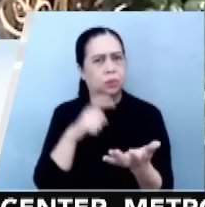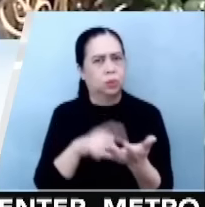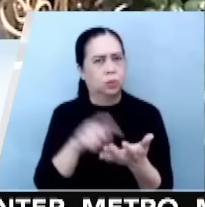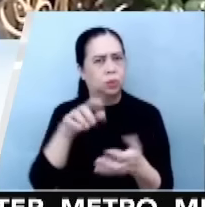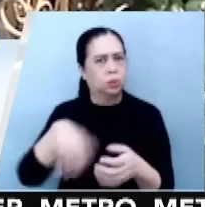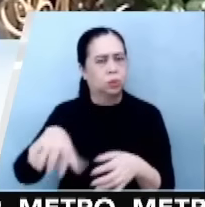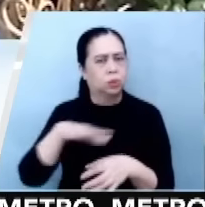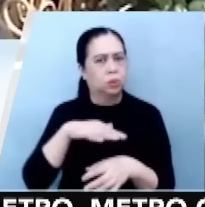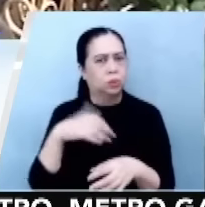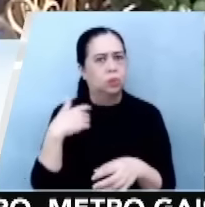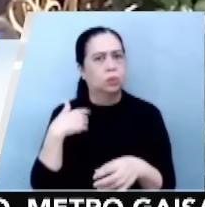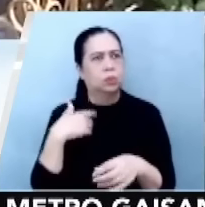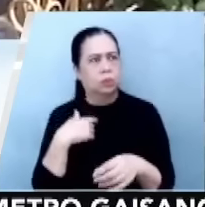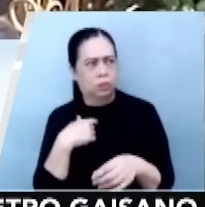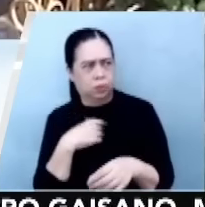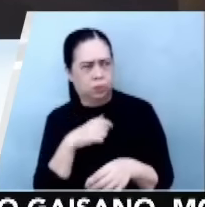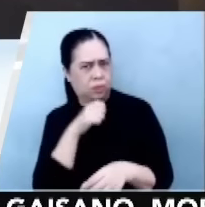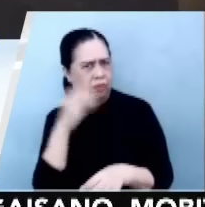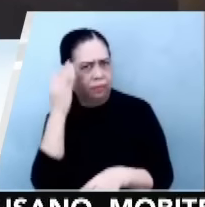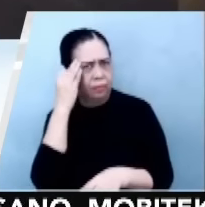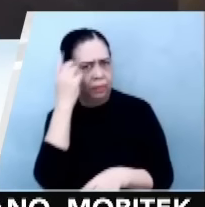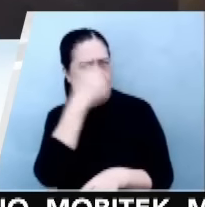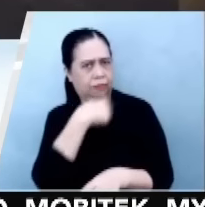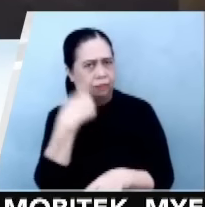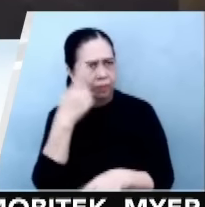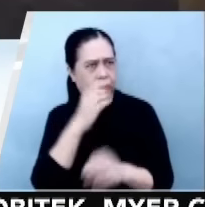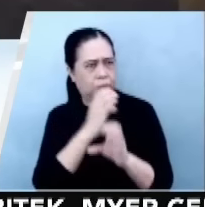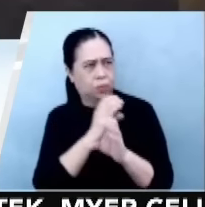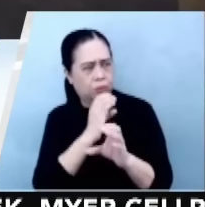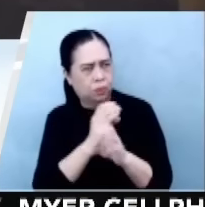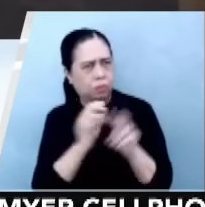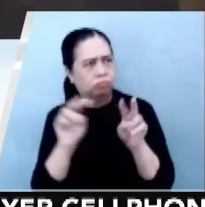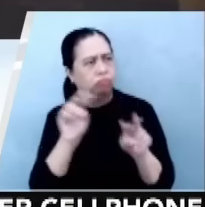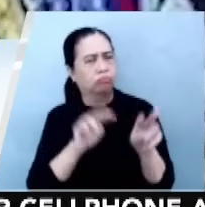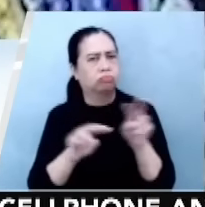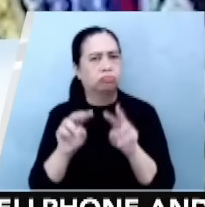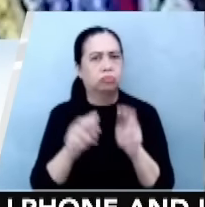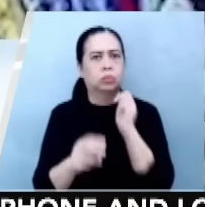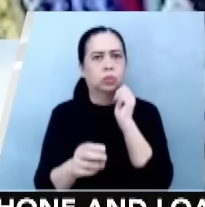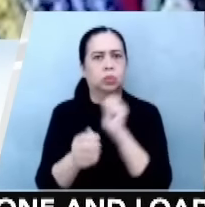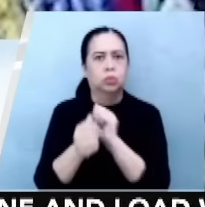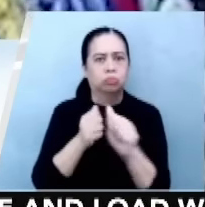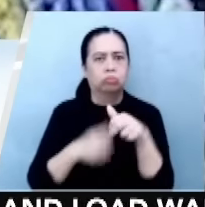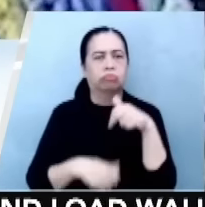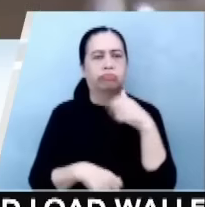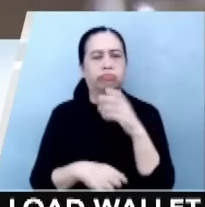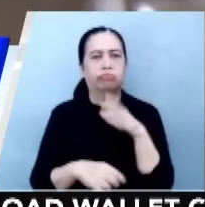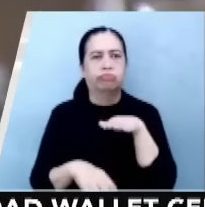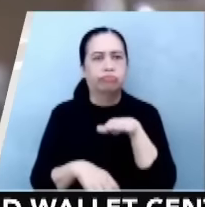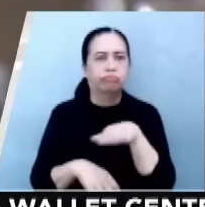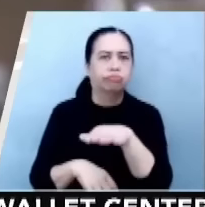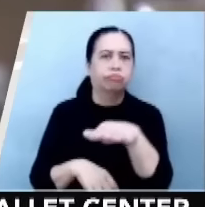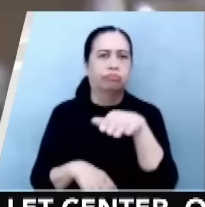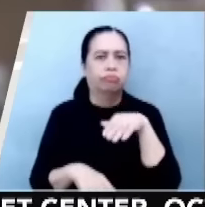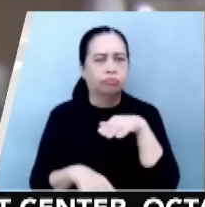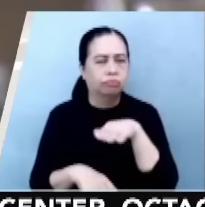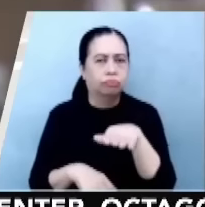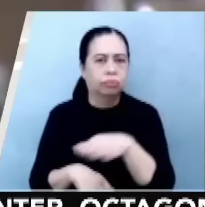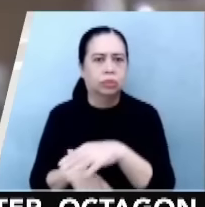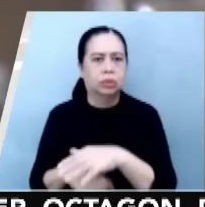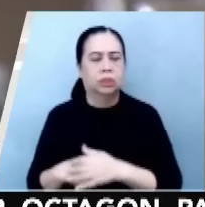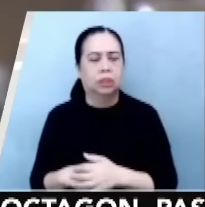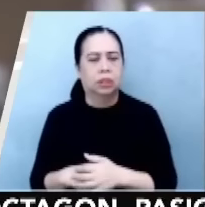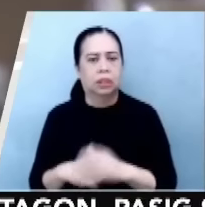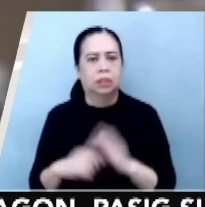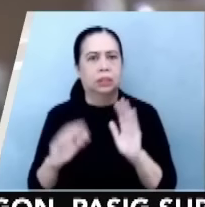mga hindi pamilyar na mukha at sasakyan ang kanilang nakitang dumadaan sa barangay bago ang pamamaril. Dito po, parang ang